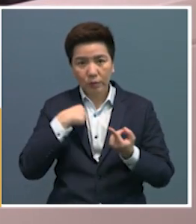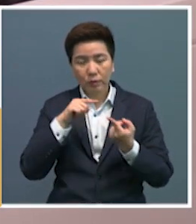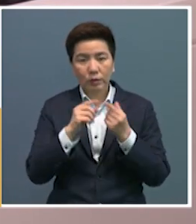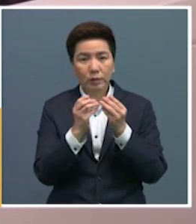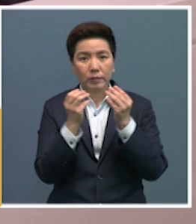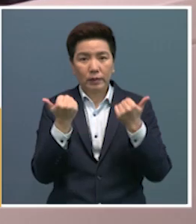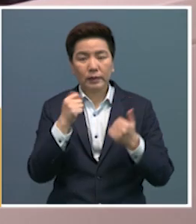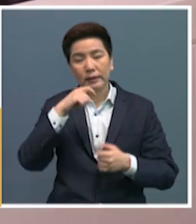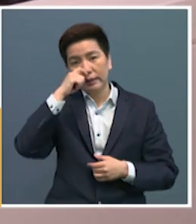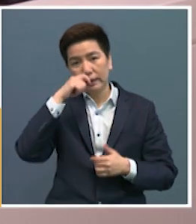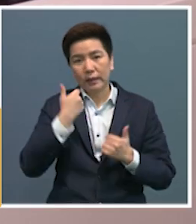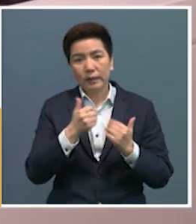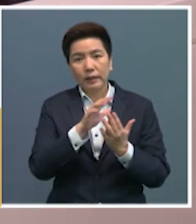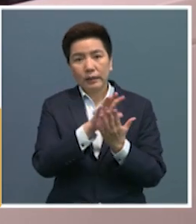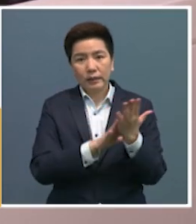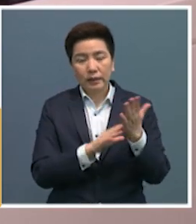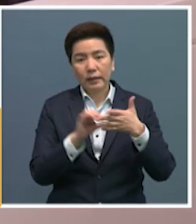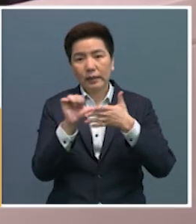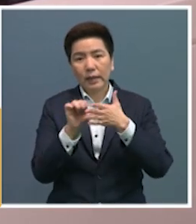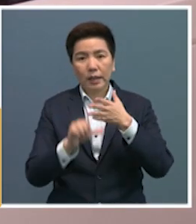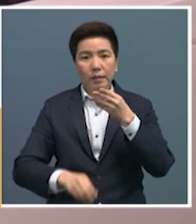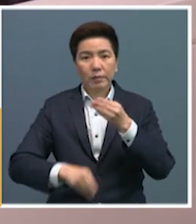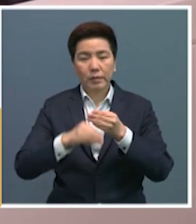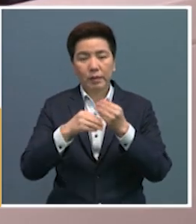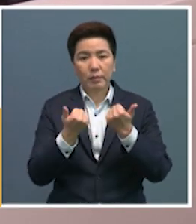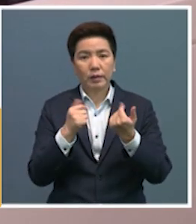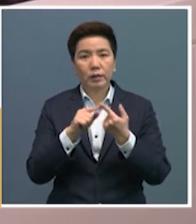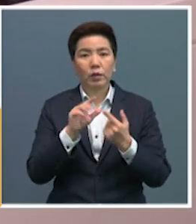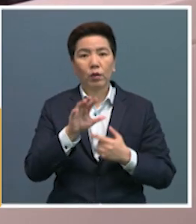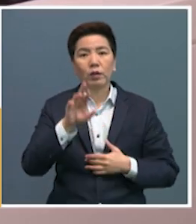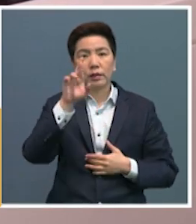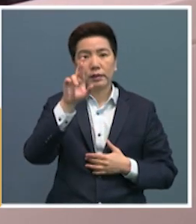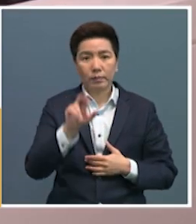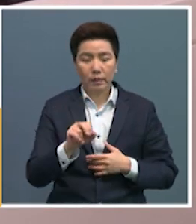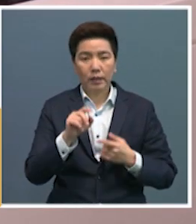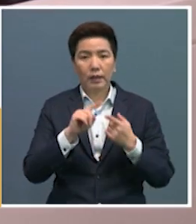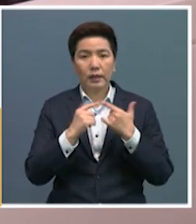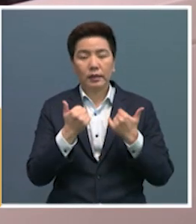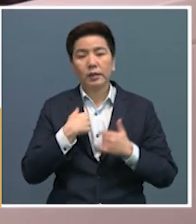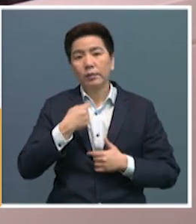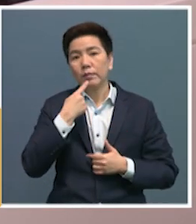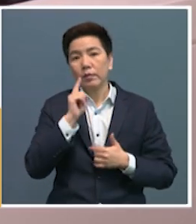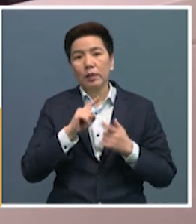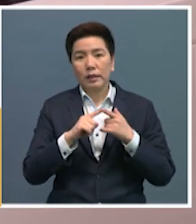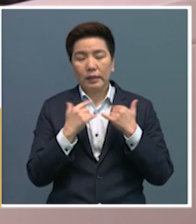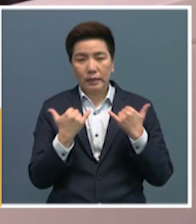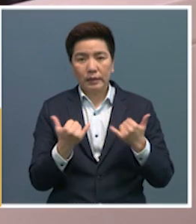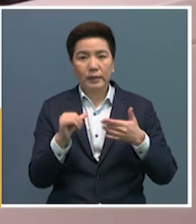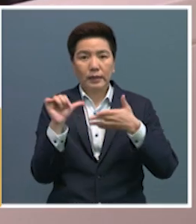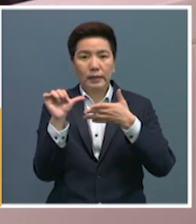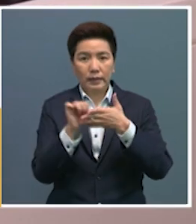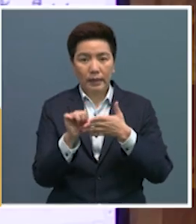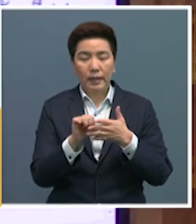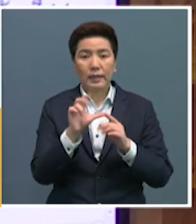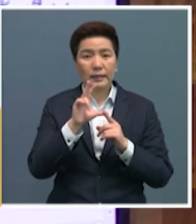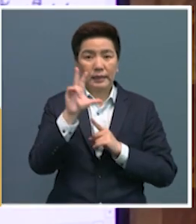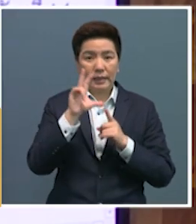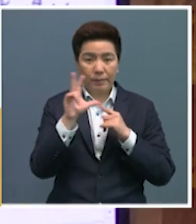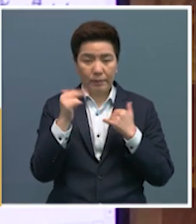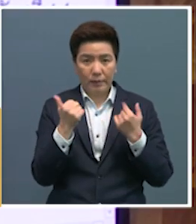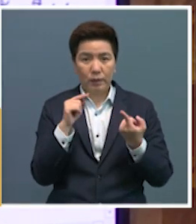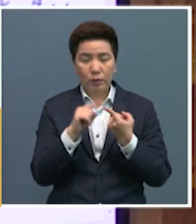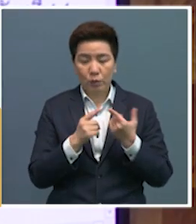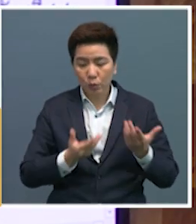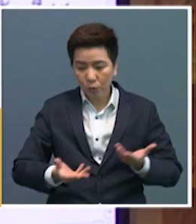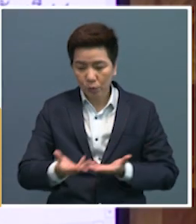รัฐธรรมนูญแห่งราชอาณาจักรไทยแก้ไขเพิ่มเติมของทางรัฐสภาค่ะพูดถึงทำลายของการแก้ไขวาระ 3ที่